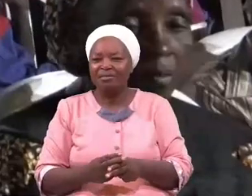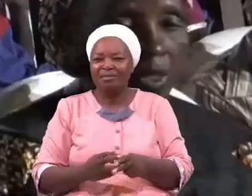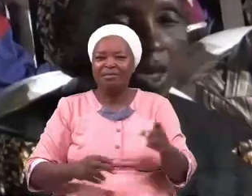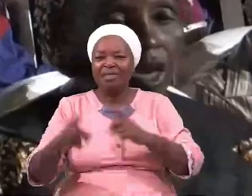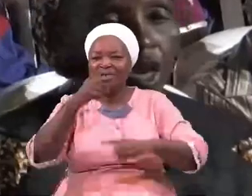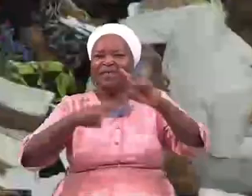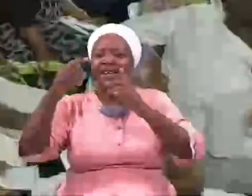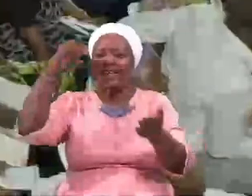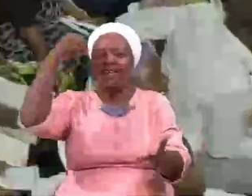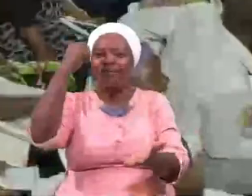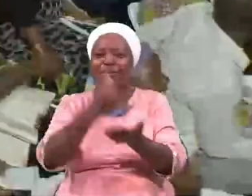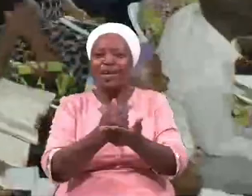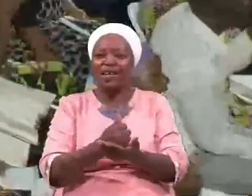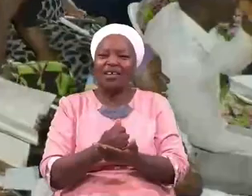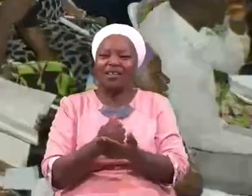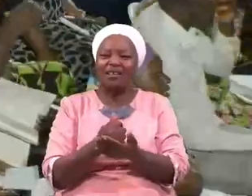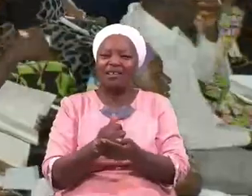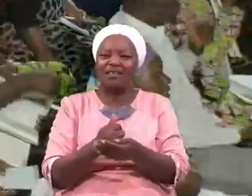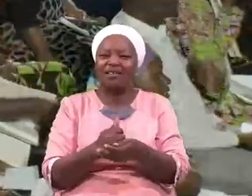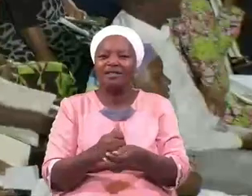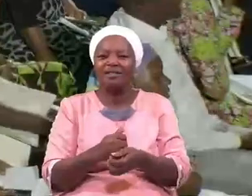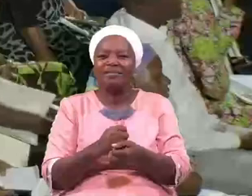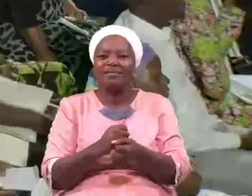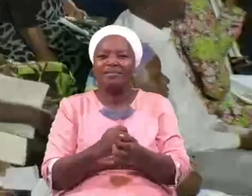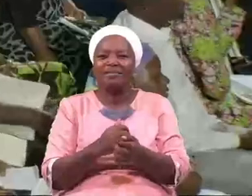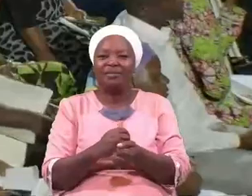J'ai raté votre amen là-bas.